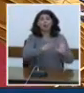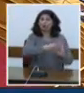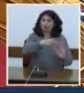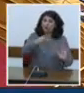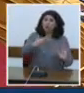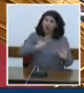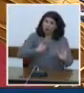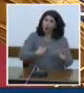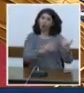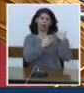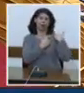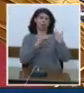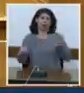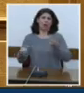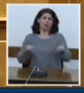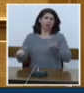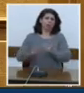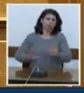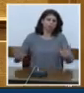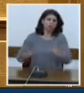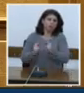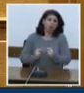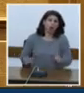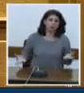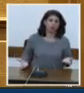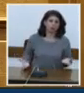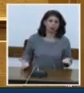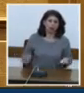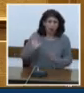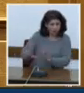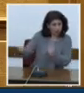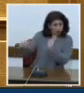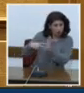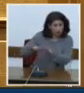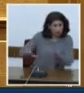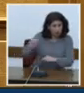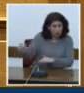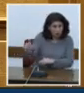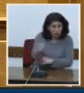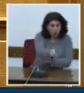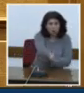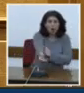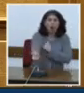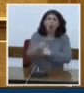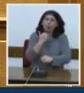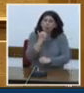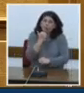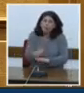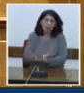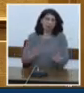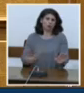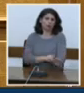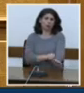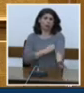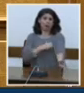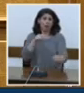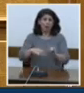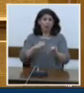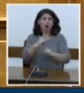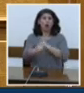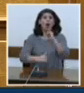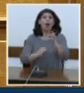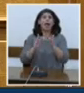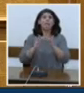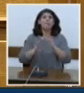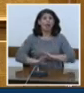και ήρθε αυτή η κυβέρνηση και το έλυσε. Και έχω εδώ πέρα ένα email από